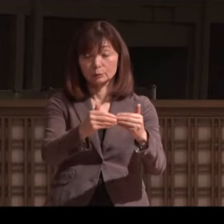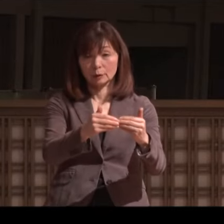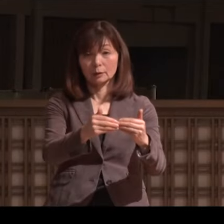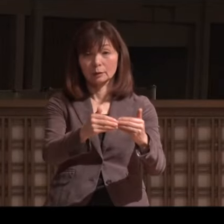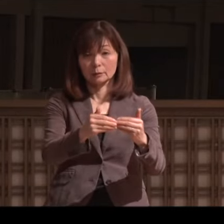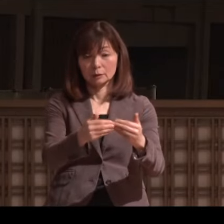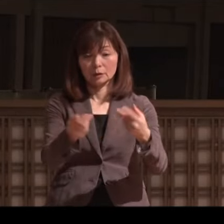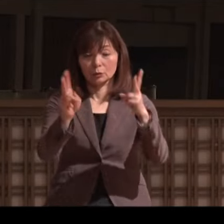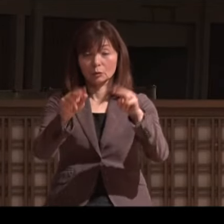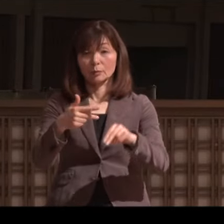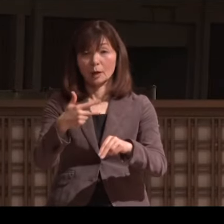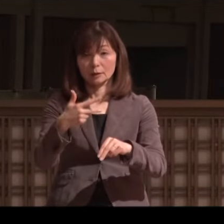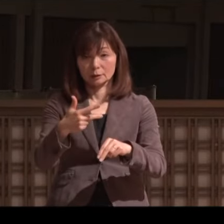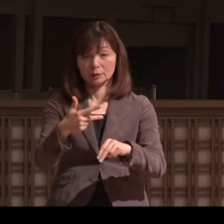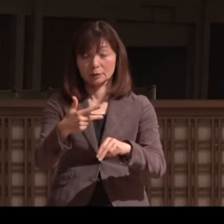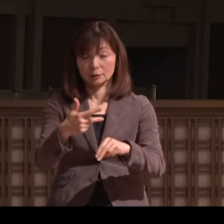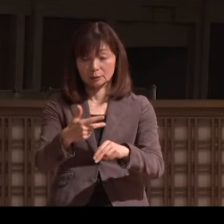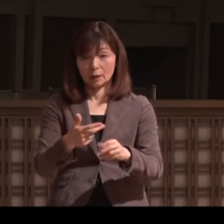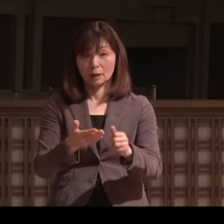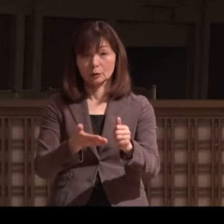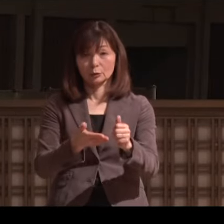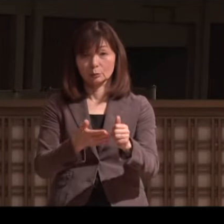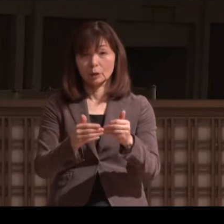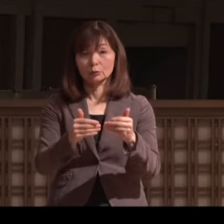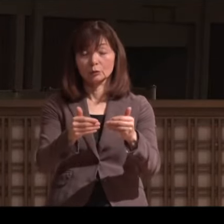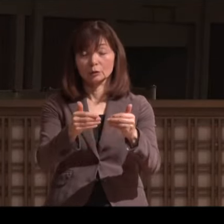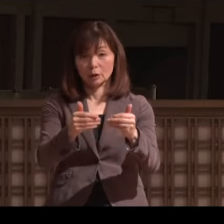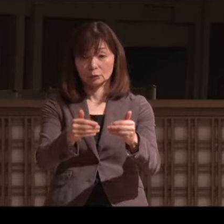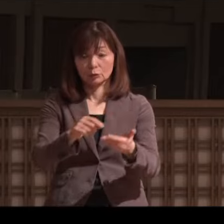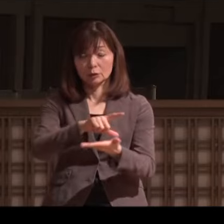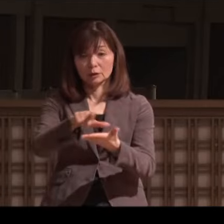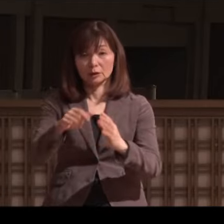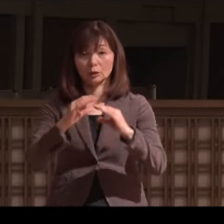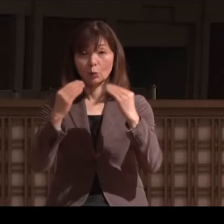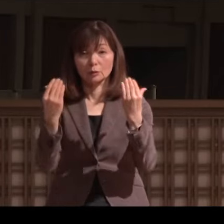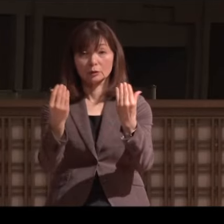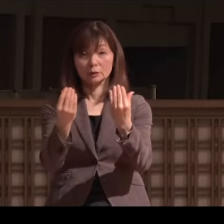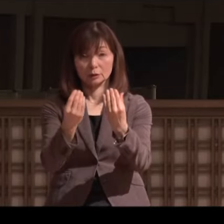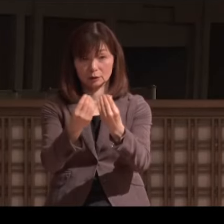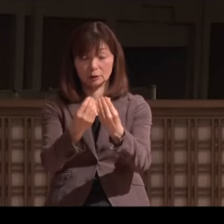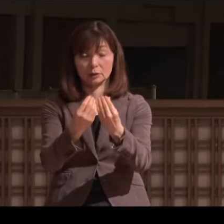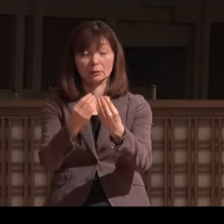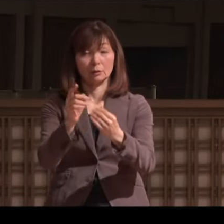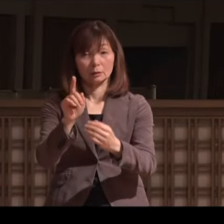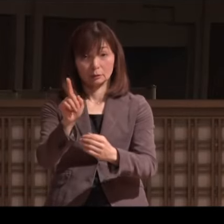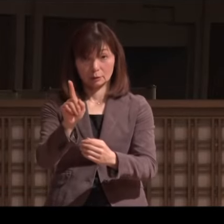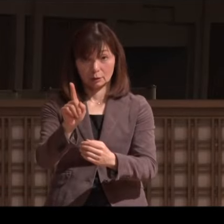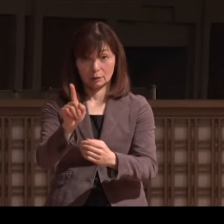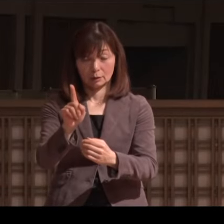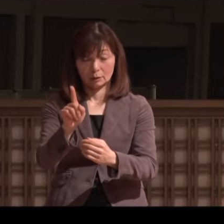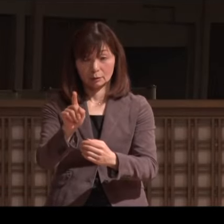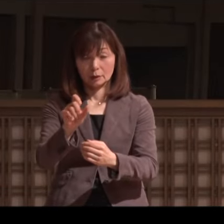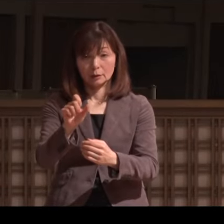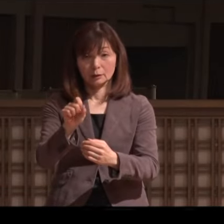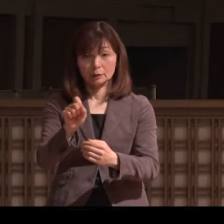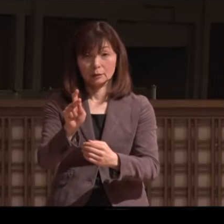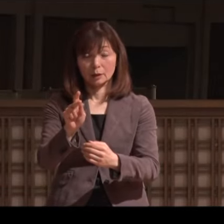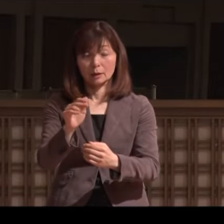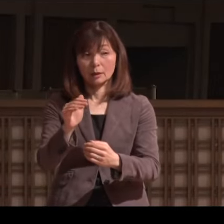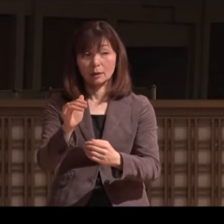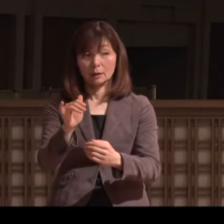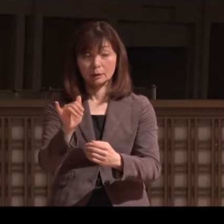え広島市が推進してるこの地域コミュニティっていうのはどうのようなものなのかえ酒谷企画